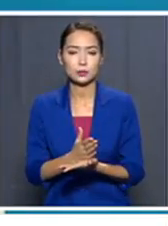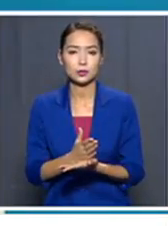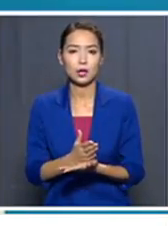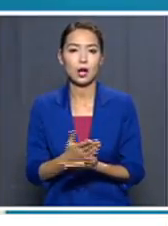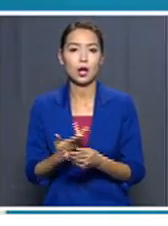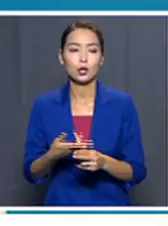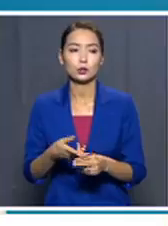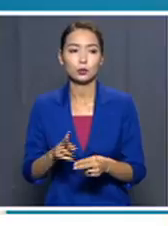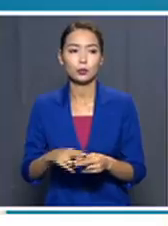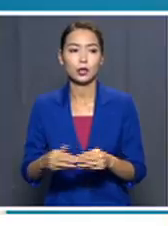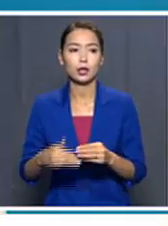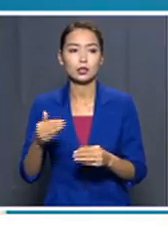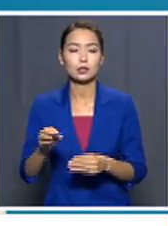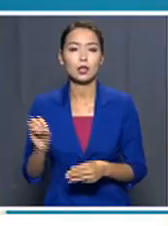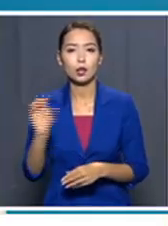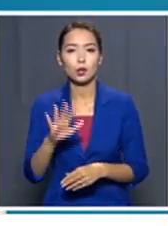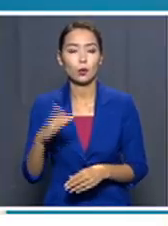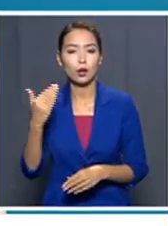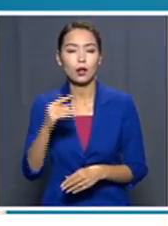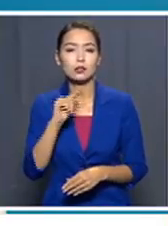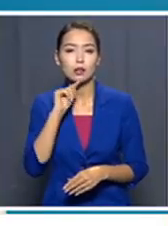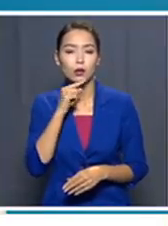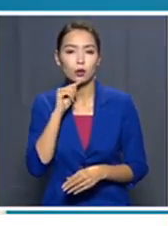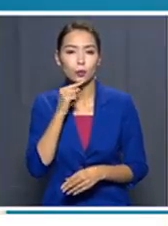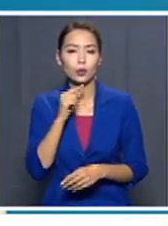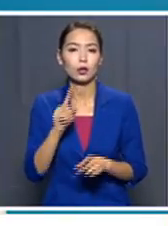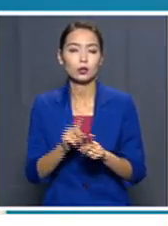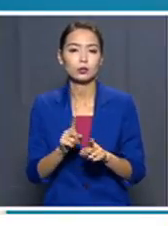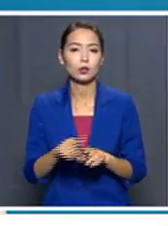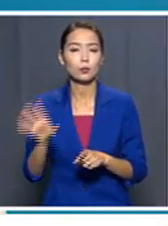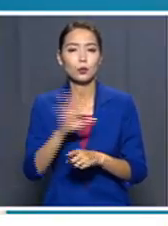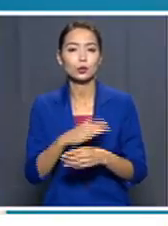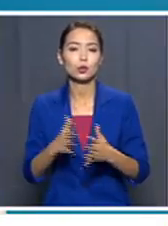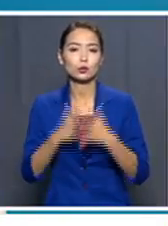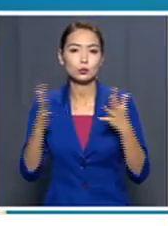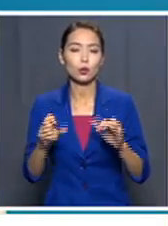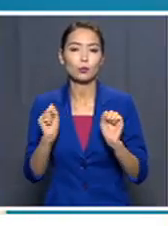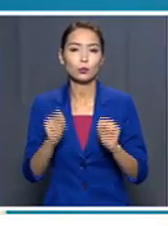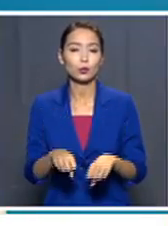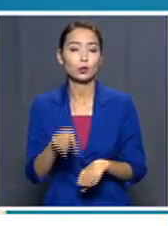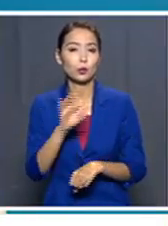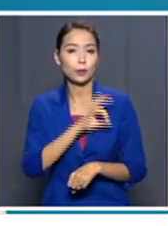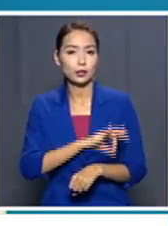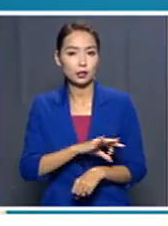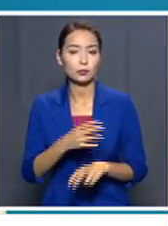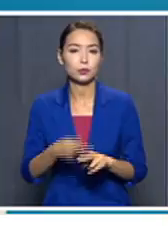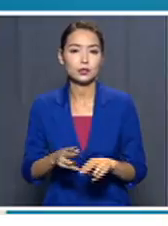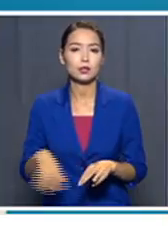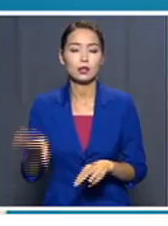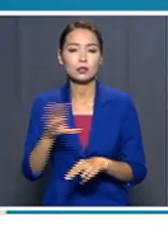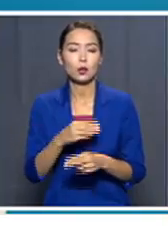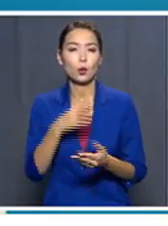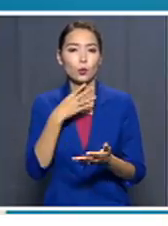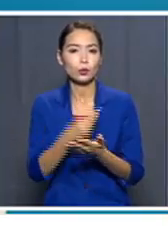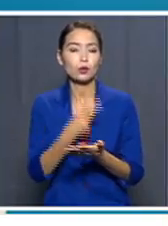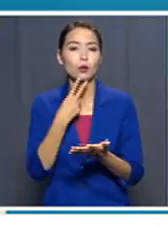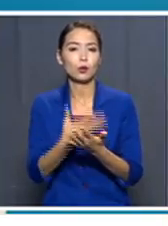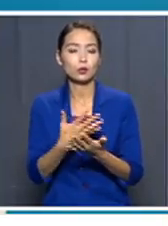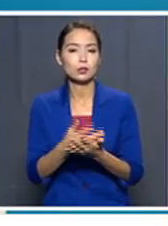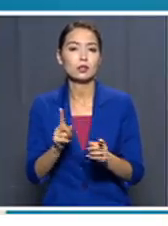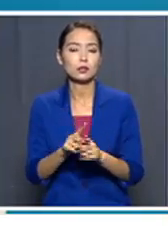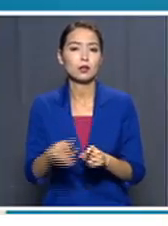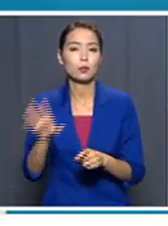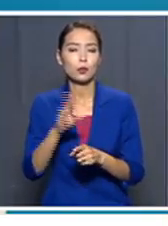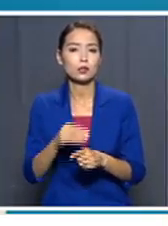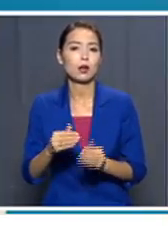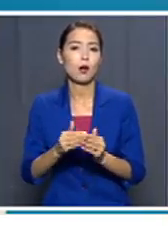қатар, Евразиялық экономикалық одақтың зор мүмкіндіктерін пайдаланып, қазіргі көрсеткіштерімізді одан әрі